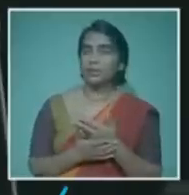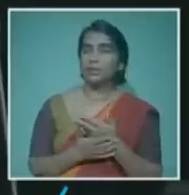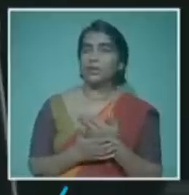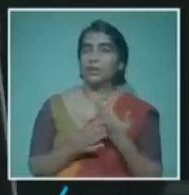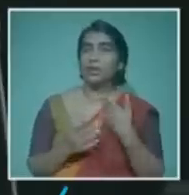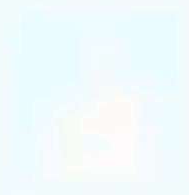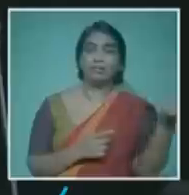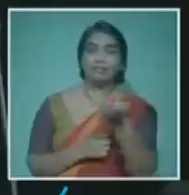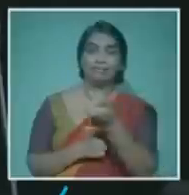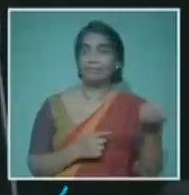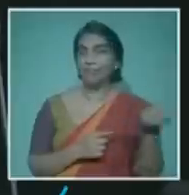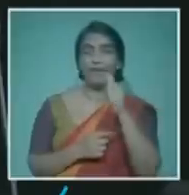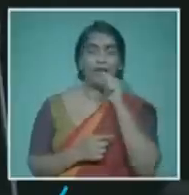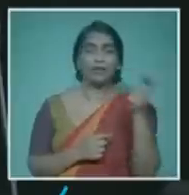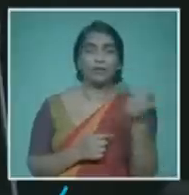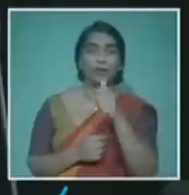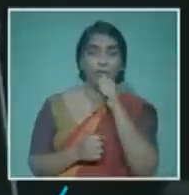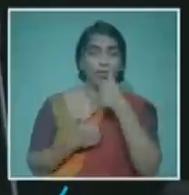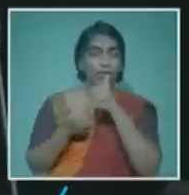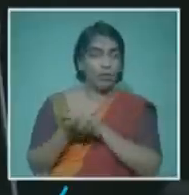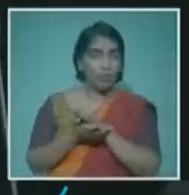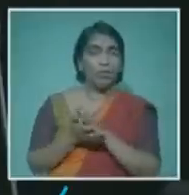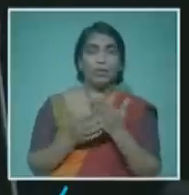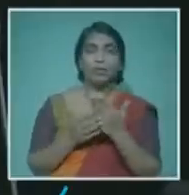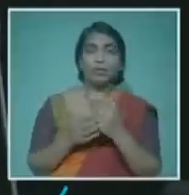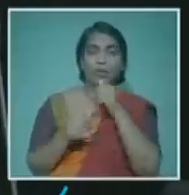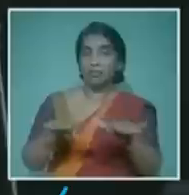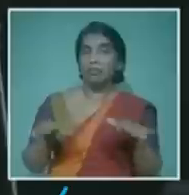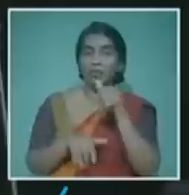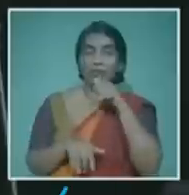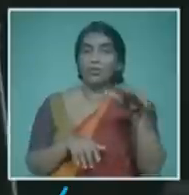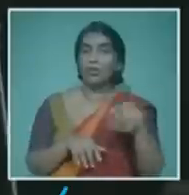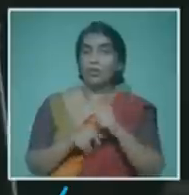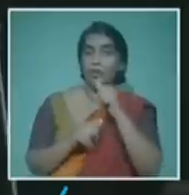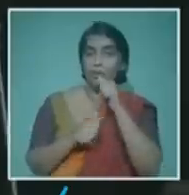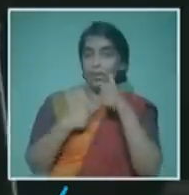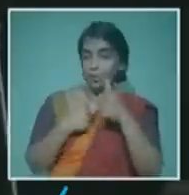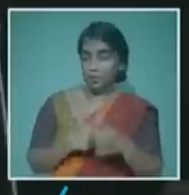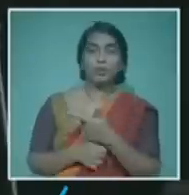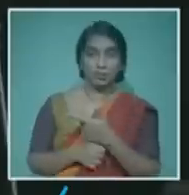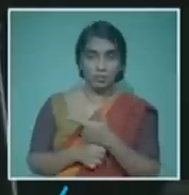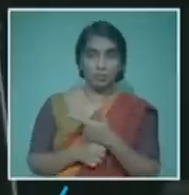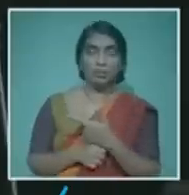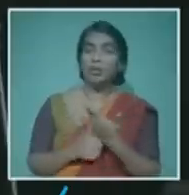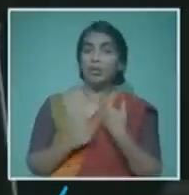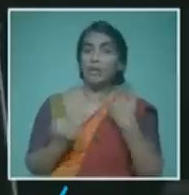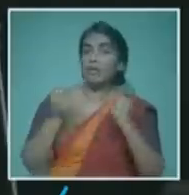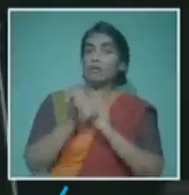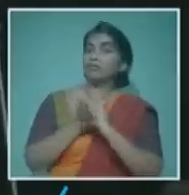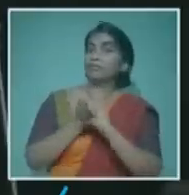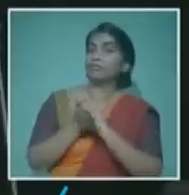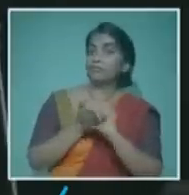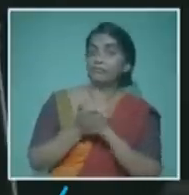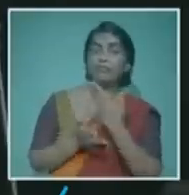තමුන්ගේ ගාඩන් එකට වතුර ටික දාන්නේ මේ සුපිරිසිදු පානීය ජලය තමයි තමුන්ගේ ස්විමින් පූල් එකට පාවිච්චි කරන්නේ මේ සුපිරිසිදු පානීය ජලයෙන් තමයි තමුන්ගේ වාහනය හොදගන්නේ